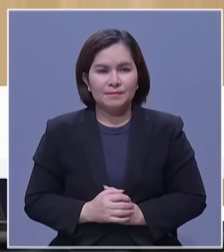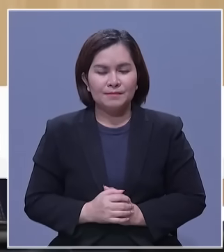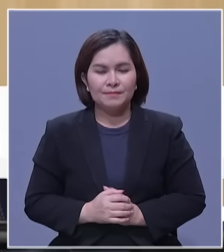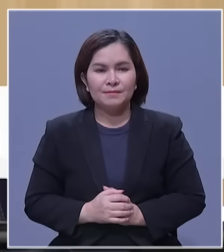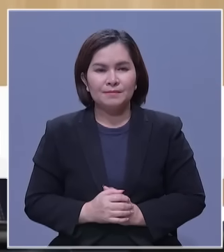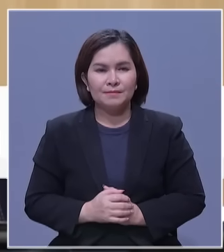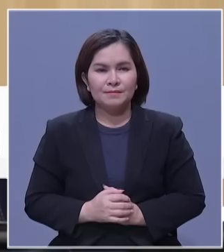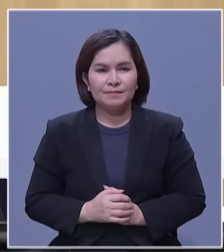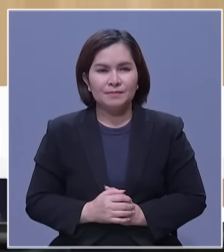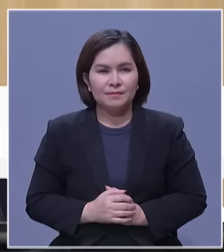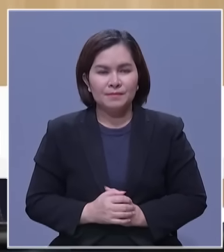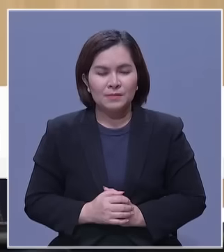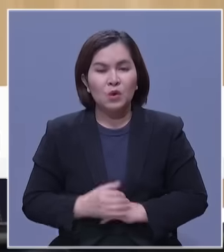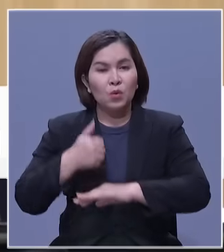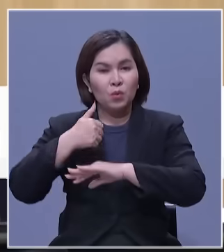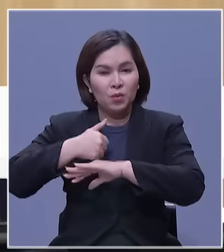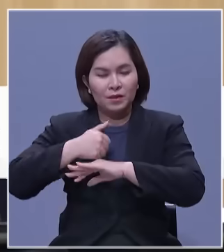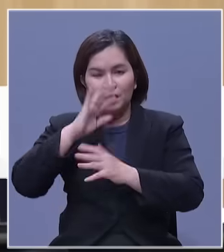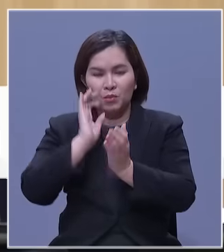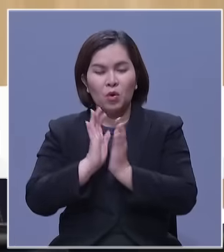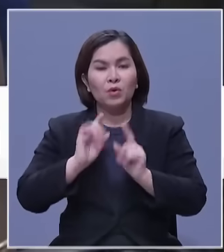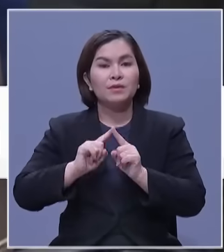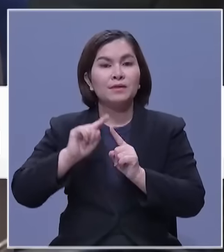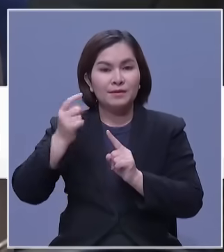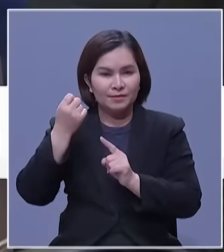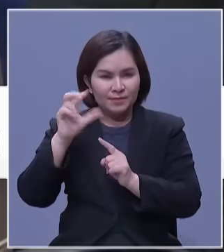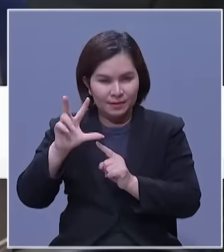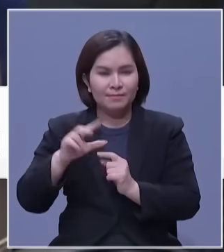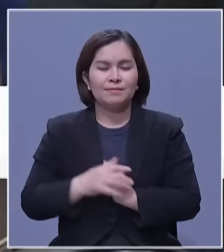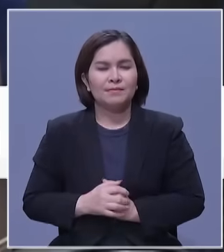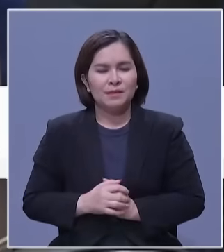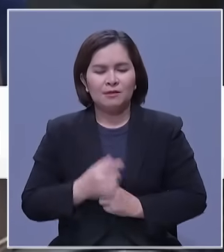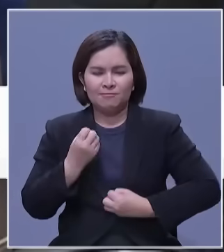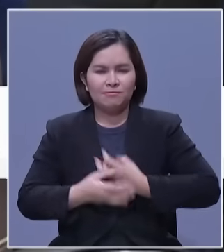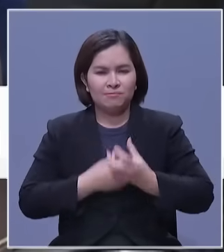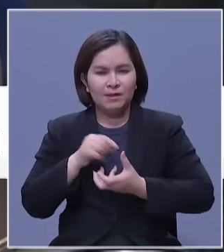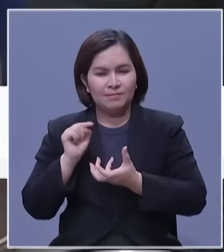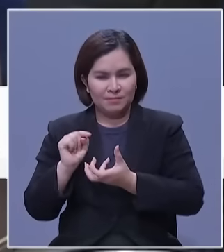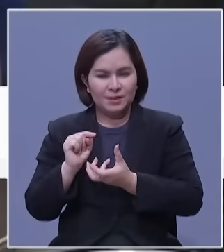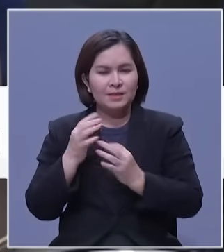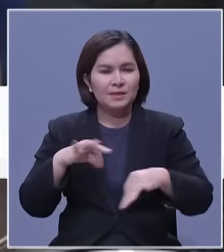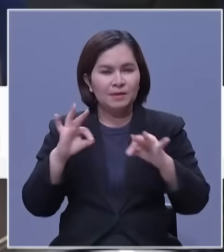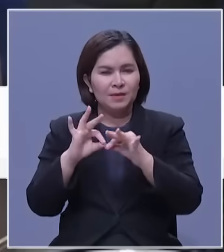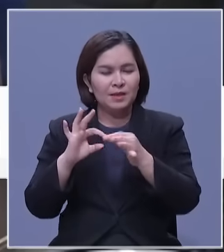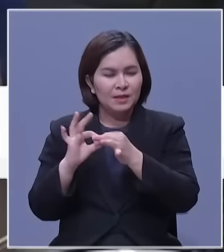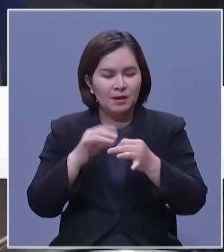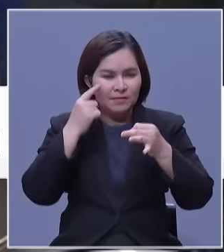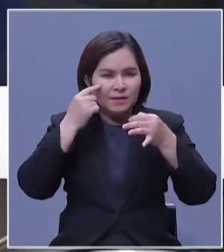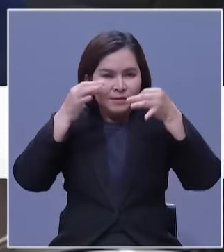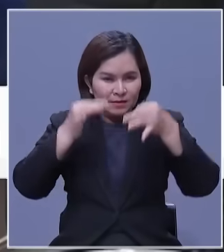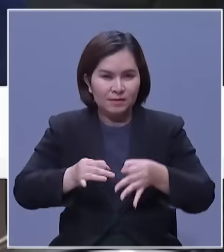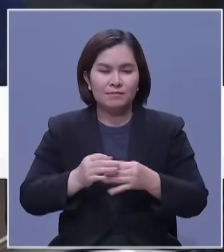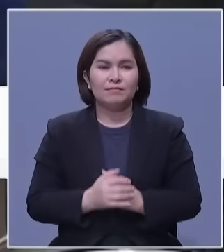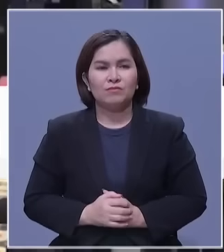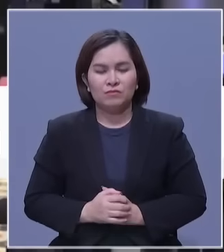ดำรงศักดิ์กิติประภัทรผบ.ตร.นะครับท่านที่เกษียณไปแล้วเนี่ยก็มีส่วนสำคัญในการตัดสินใจเช่นเดียวกันล